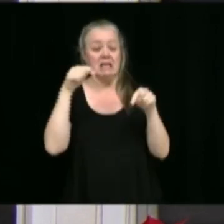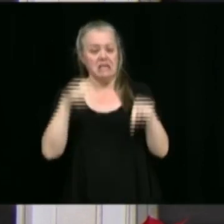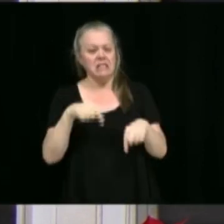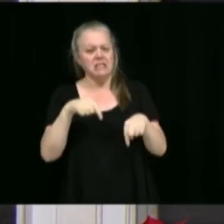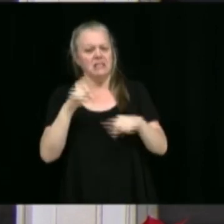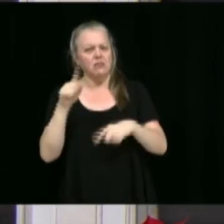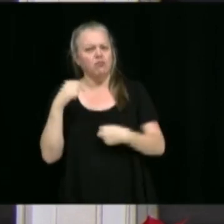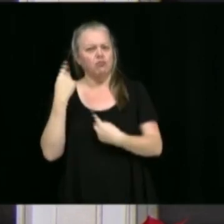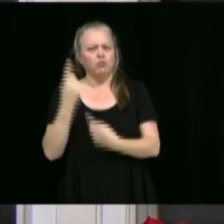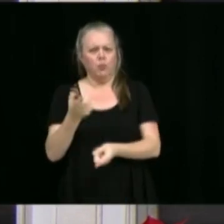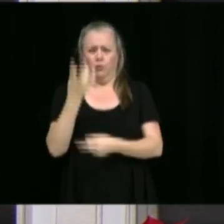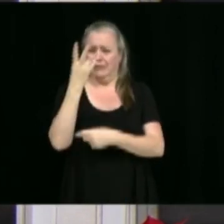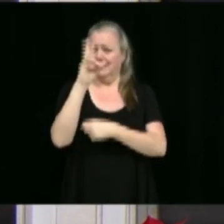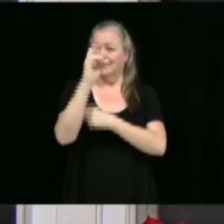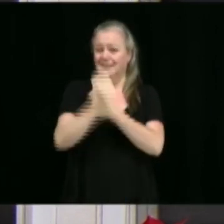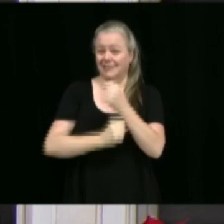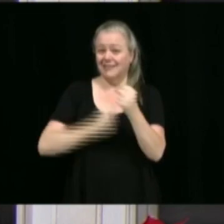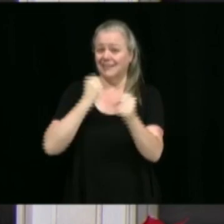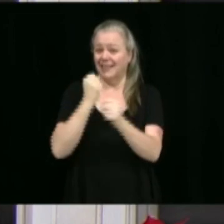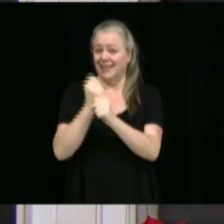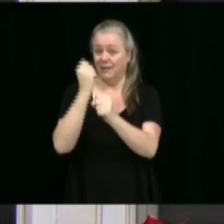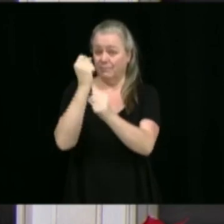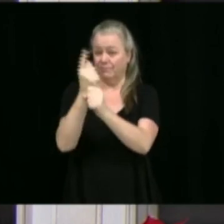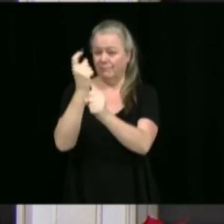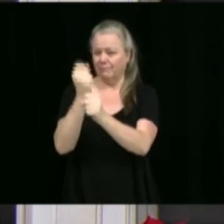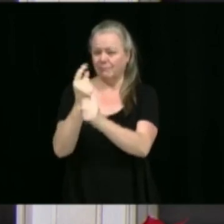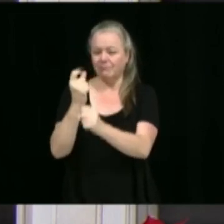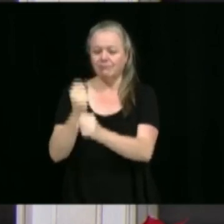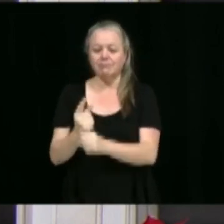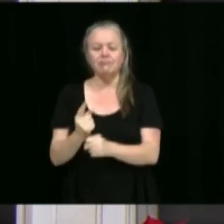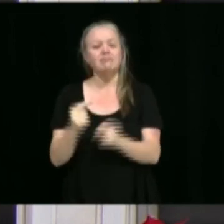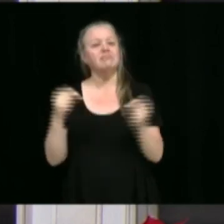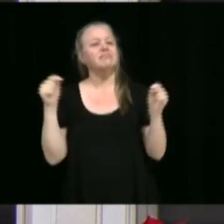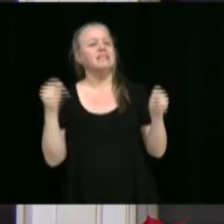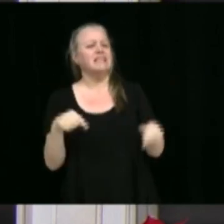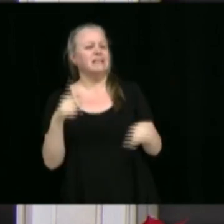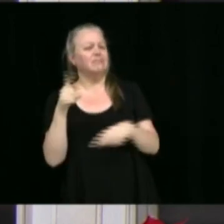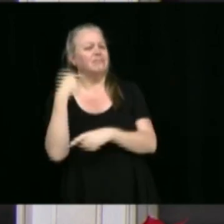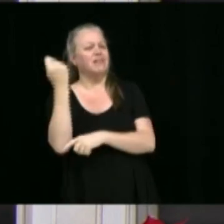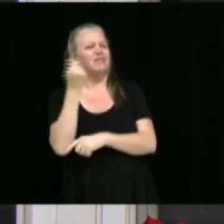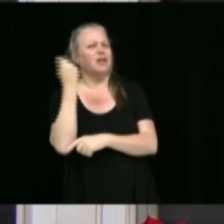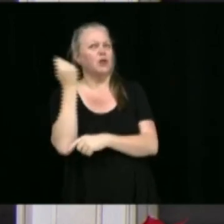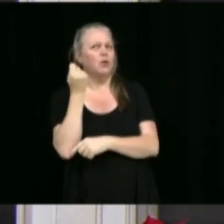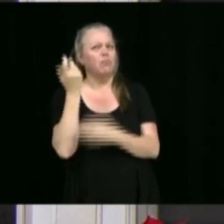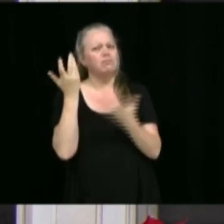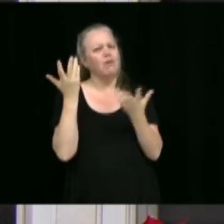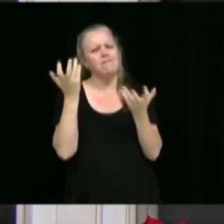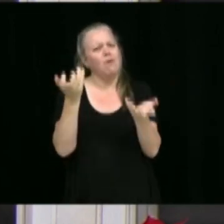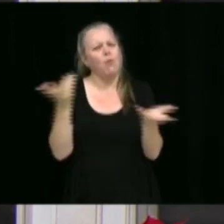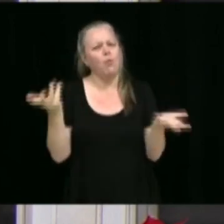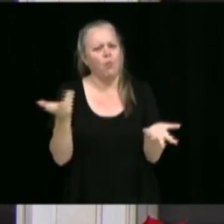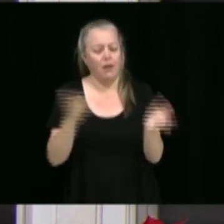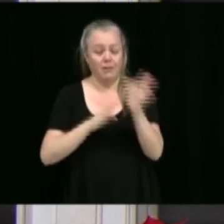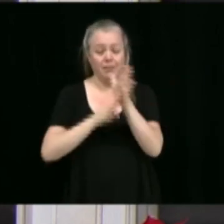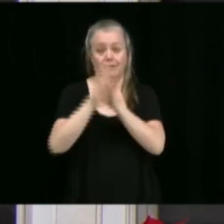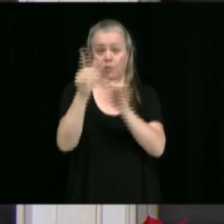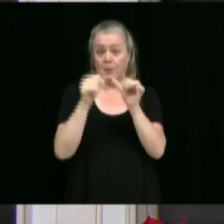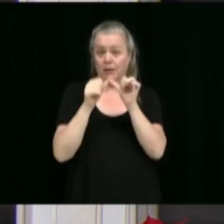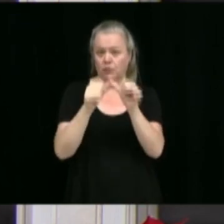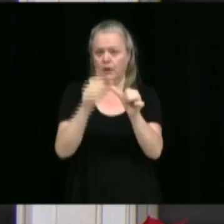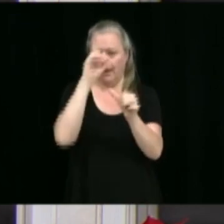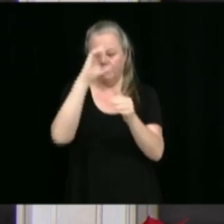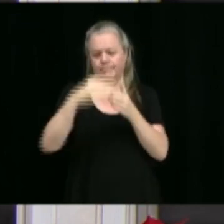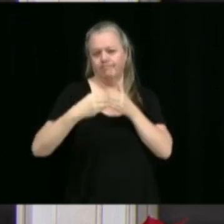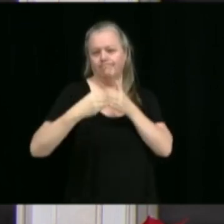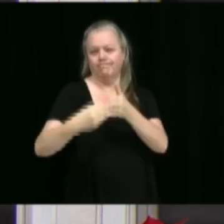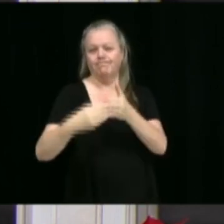depuis déjà 17 ans. Vous savez, Victoriaville est une ville qui souhaite être un leader au niveau du développement durable, qui l'est déjà.